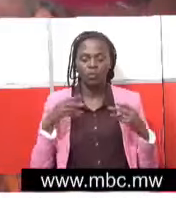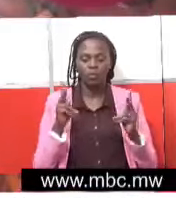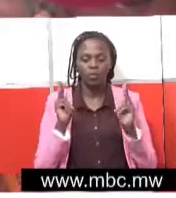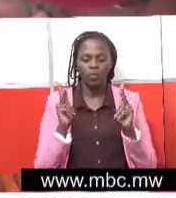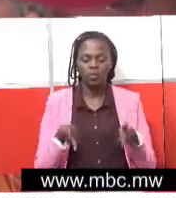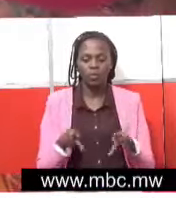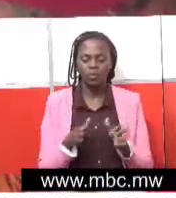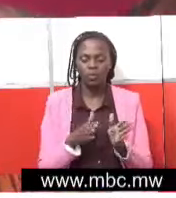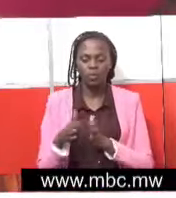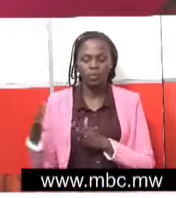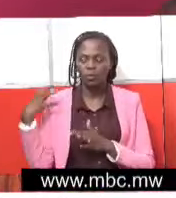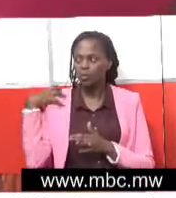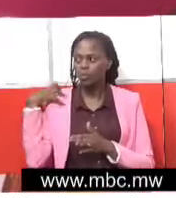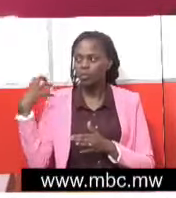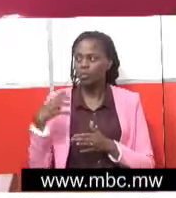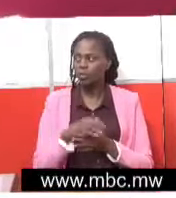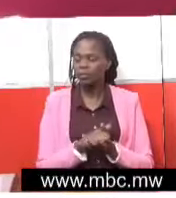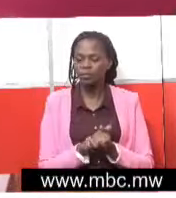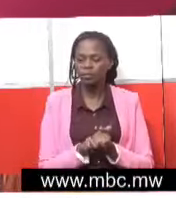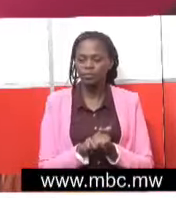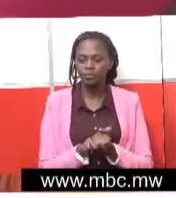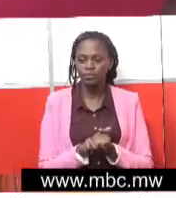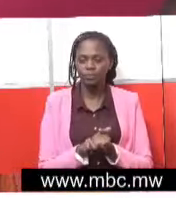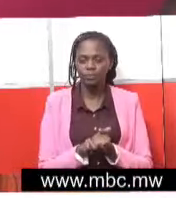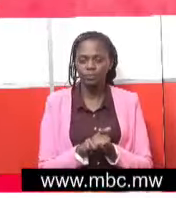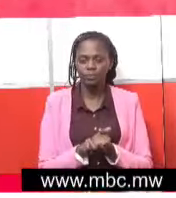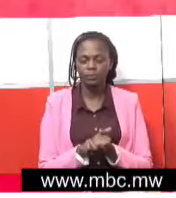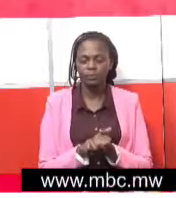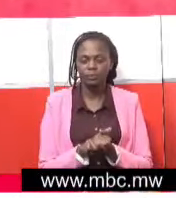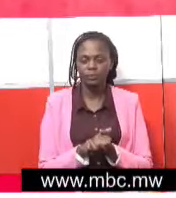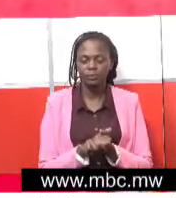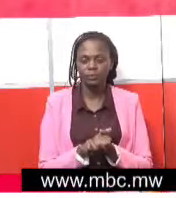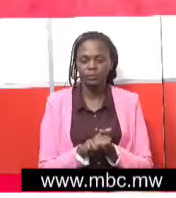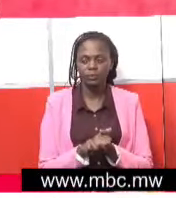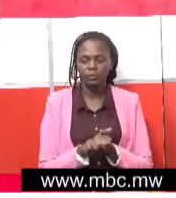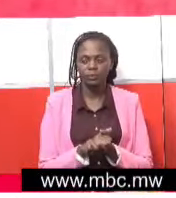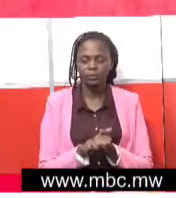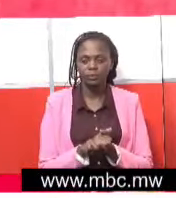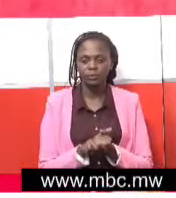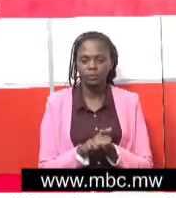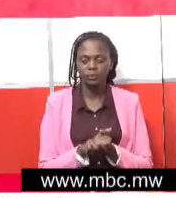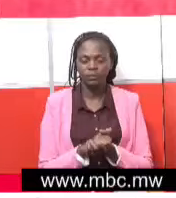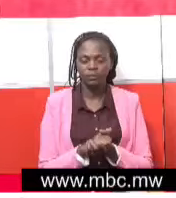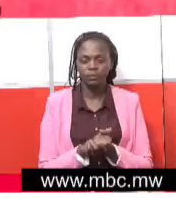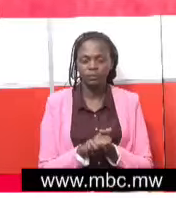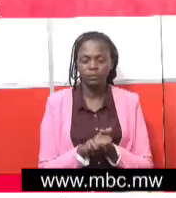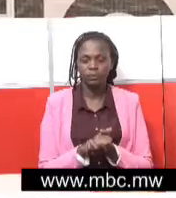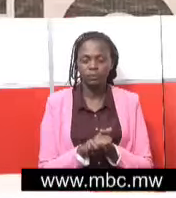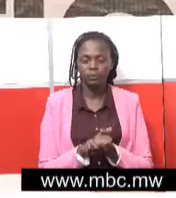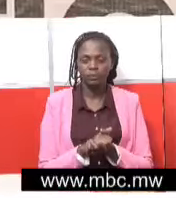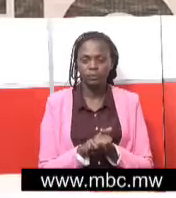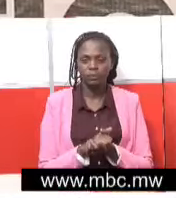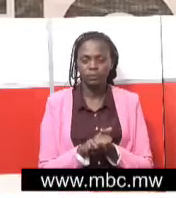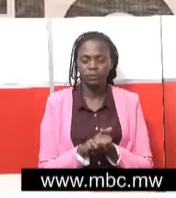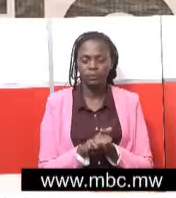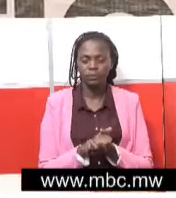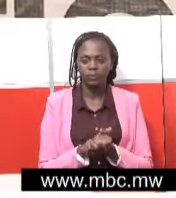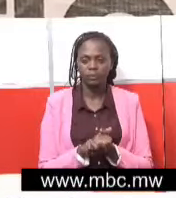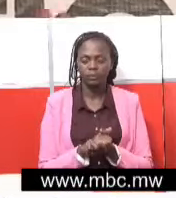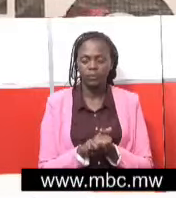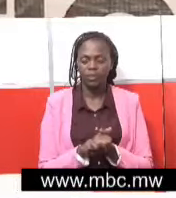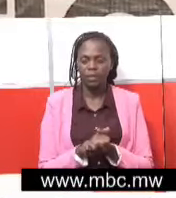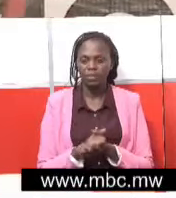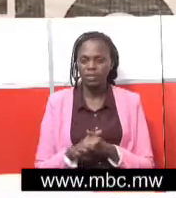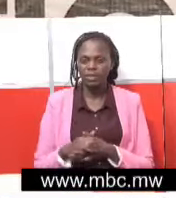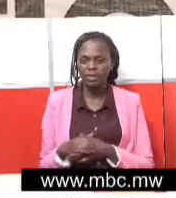boma ponena kuti mgwirizano ndi wothandiza kwambiri pa ntchito yoteteza ndi kulimbikitsa ufulu wa anthu mdziko muno. Dr. Hussey